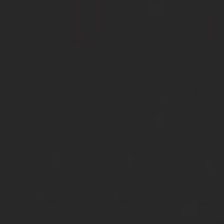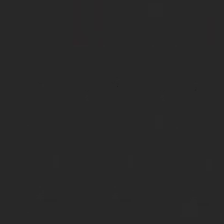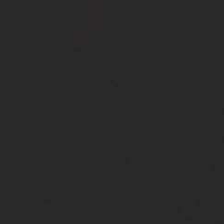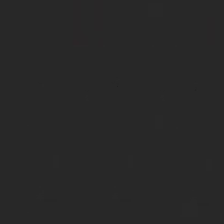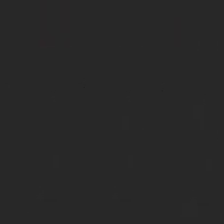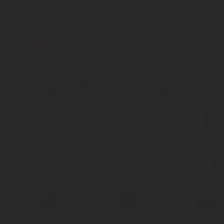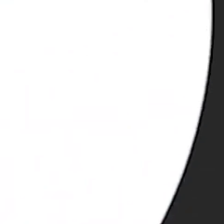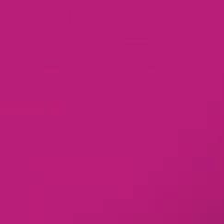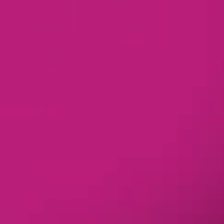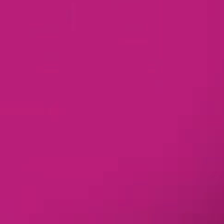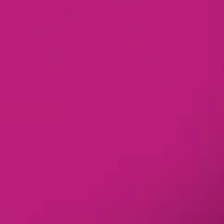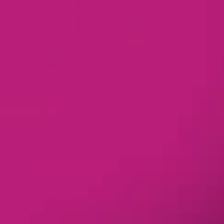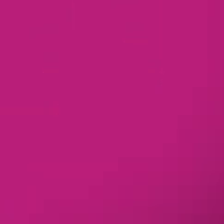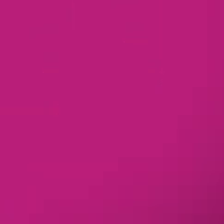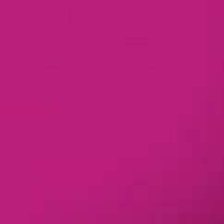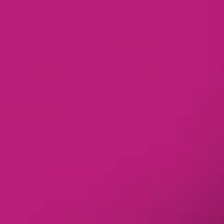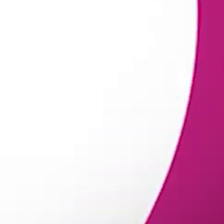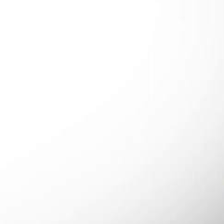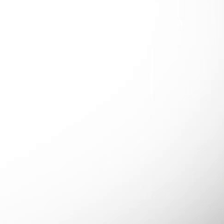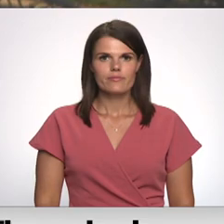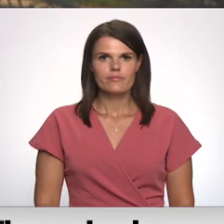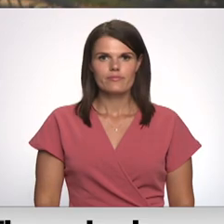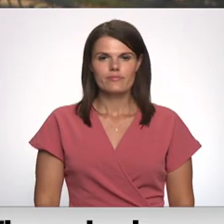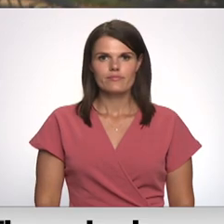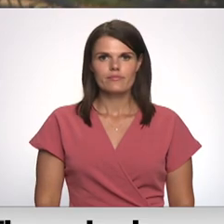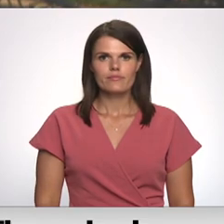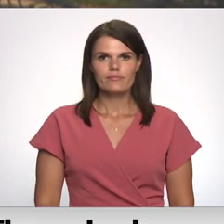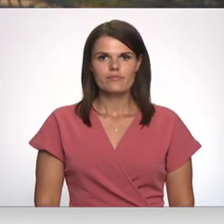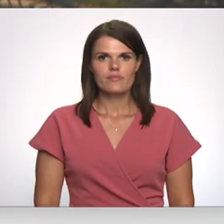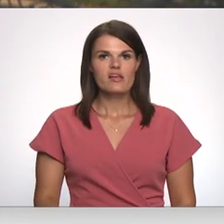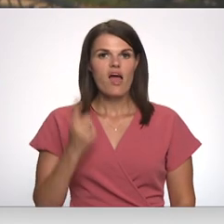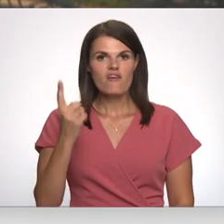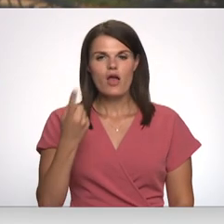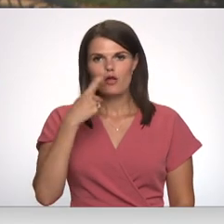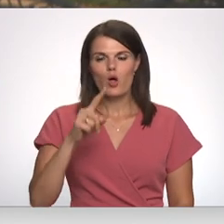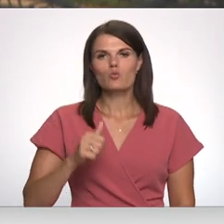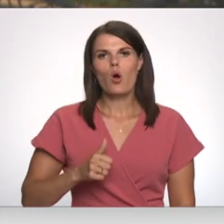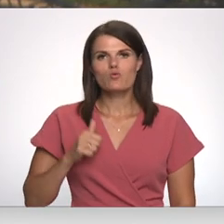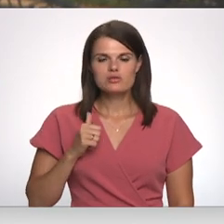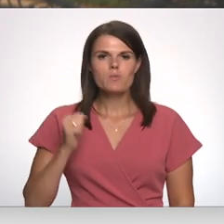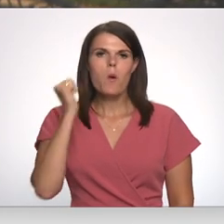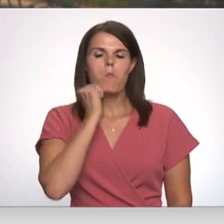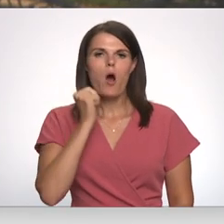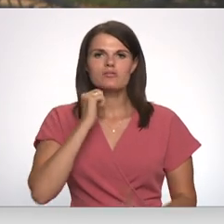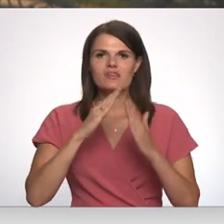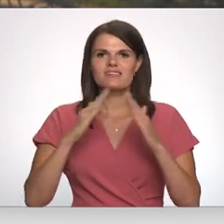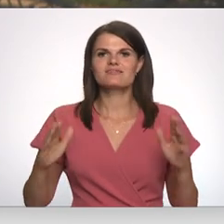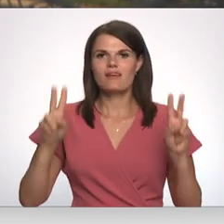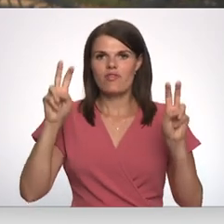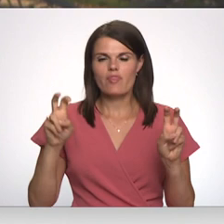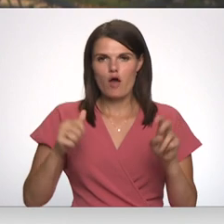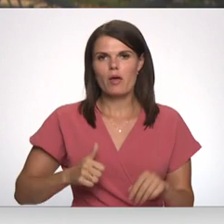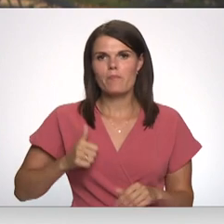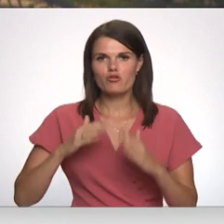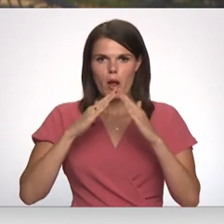Re, viss ēters ir te! Vienā no uzņēmuma Bauskas nami piedarošajām